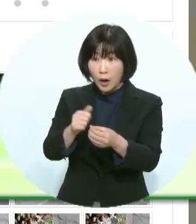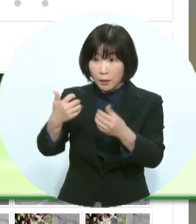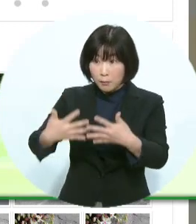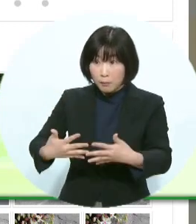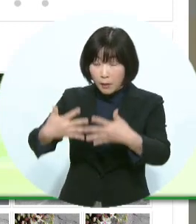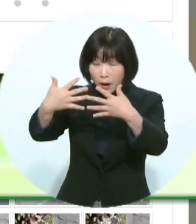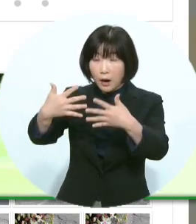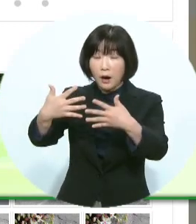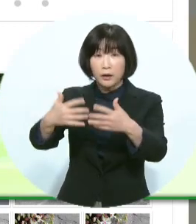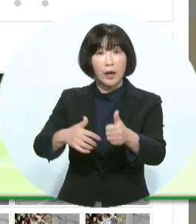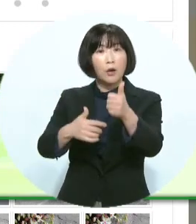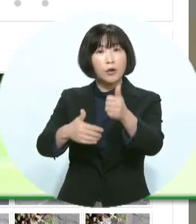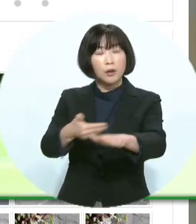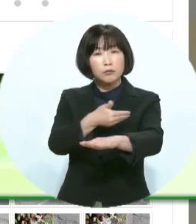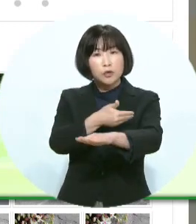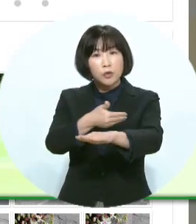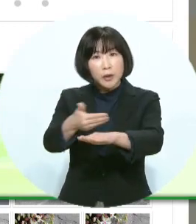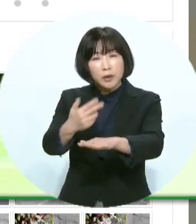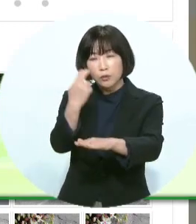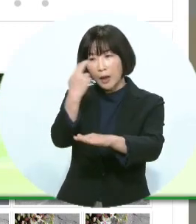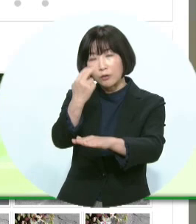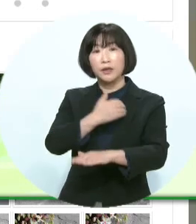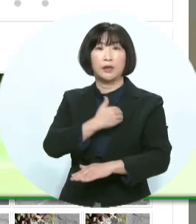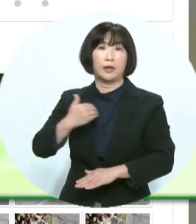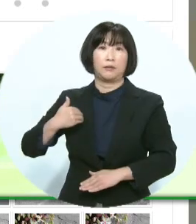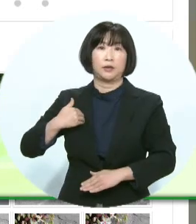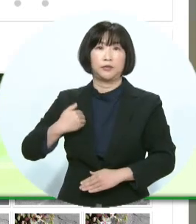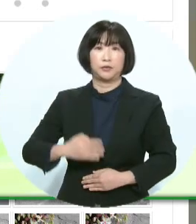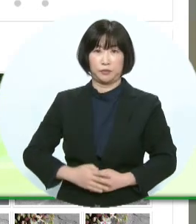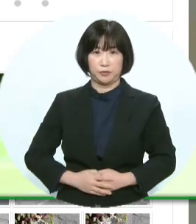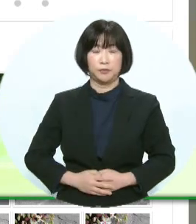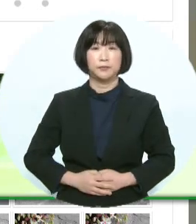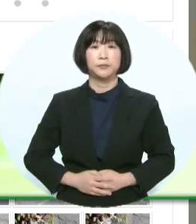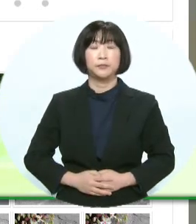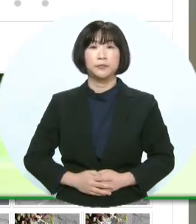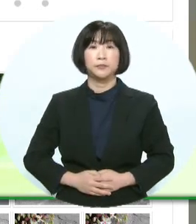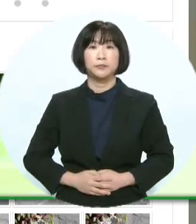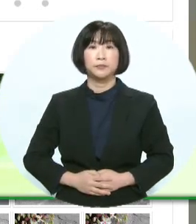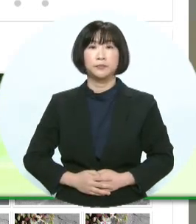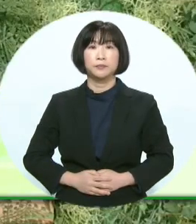イターのプロフィールなどを見ることができます。